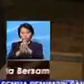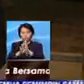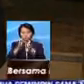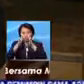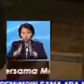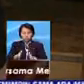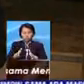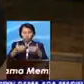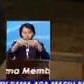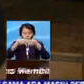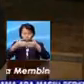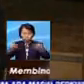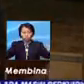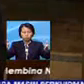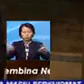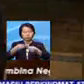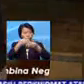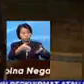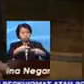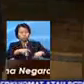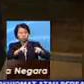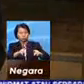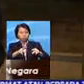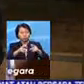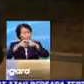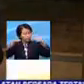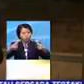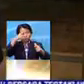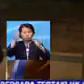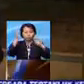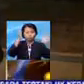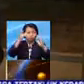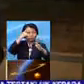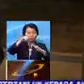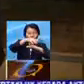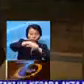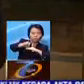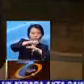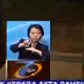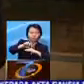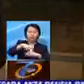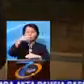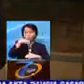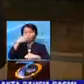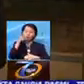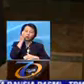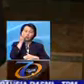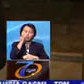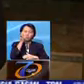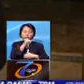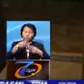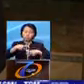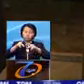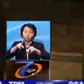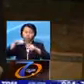orang membuka memberi peluang ruang yang sangat besar bagi Malaysia untuk memanfaatkan potensi dan juga